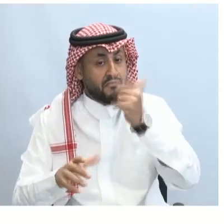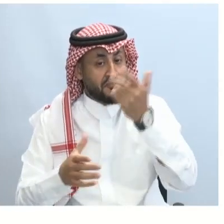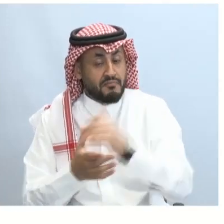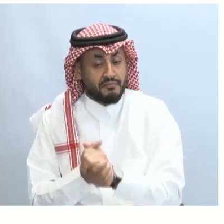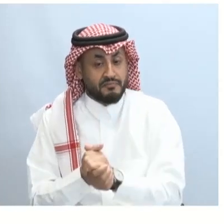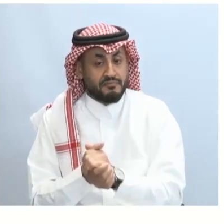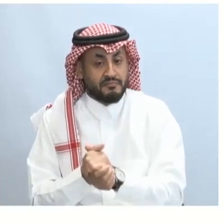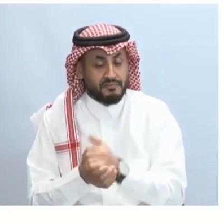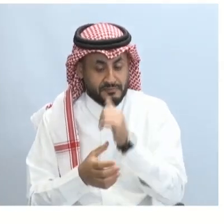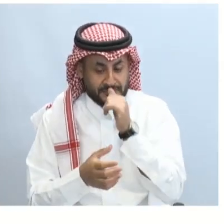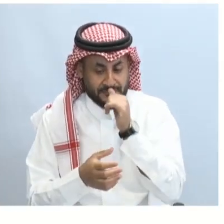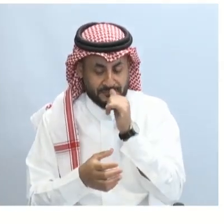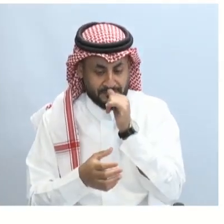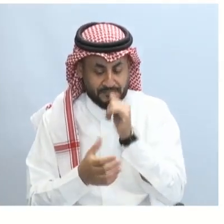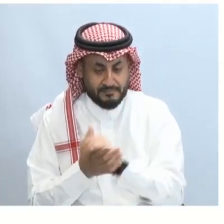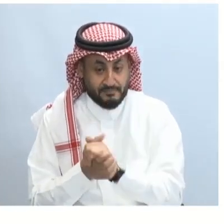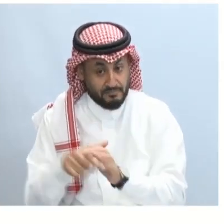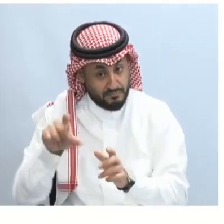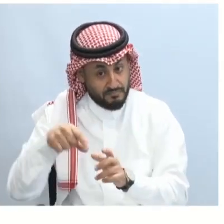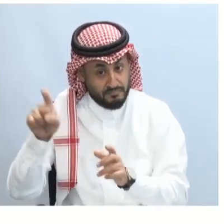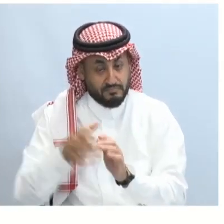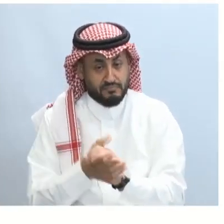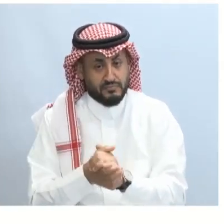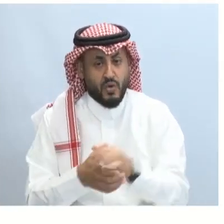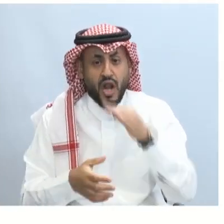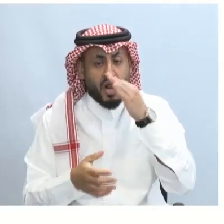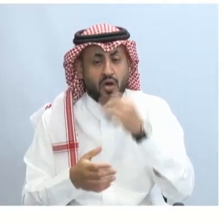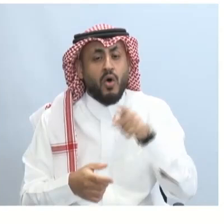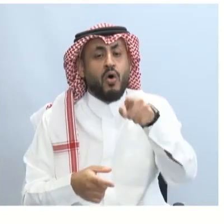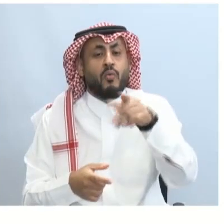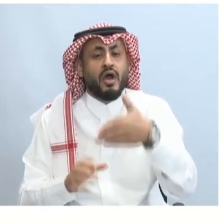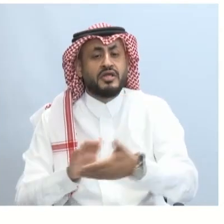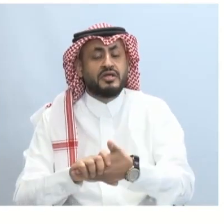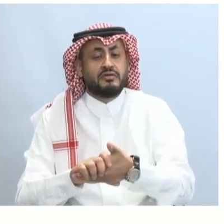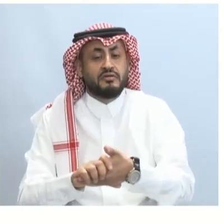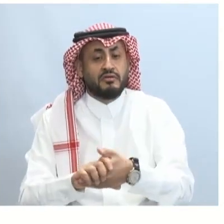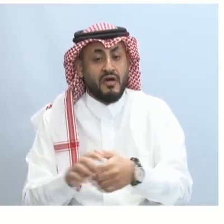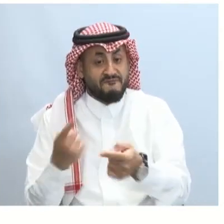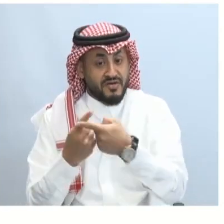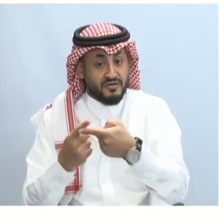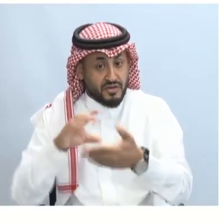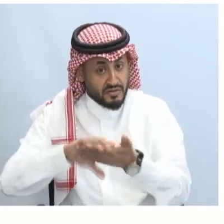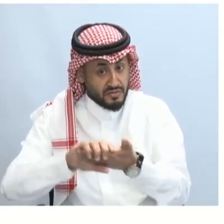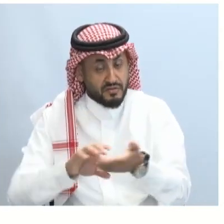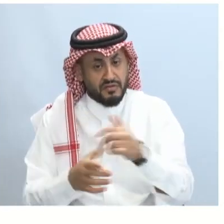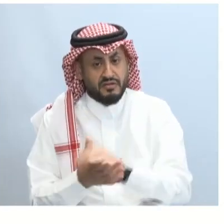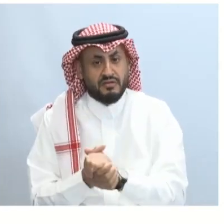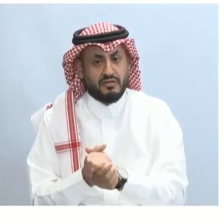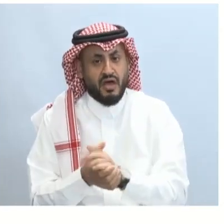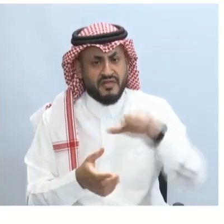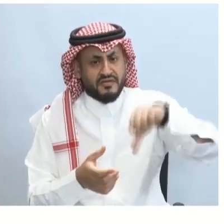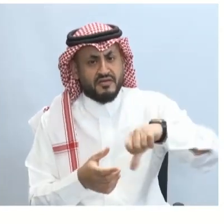يسلم عليه لماذا لم يسلم احسنتم قال انه لم يسلم علي يريد انه يقابل الاساءه